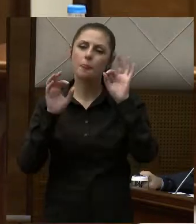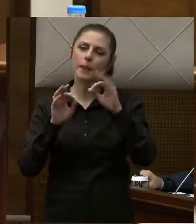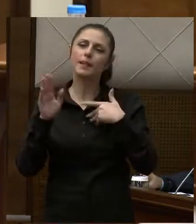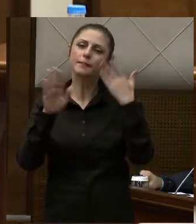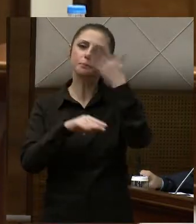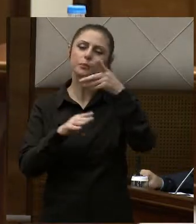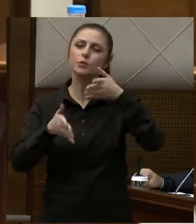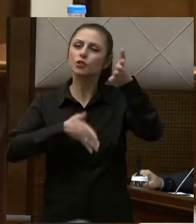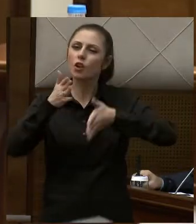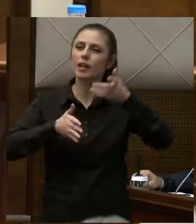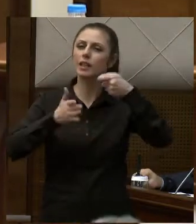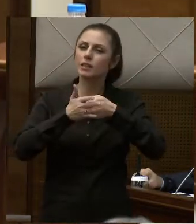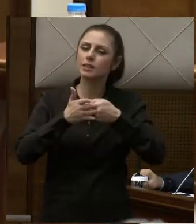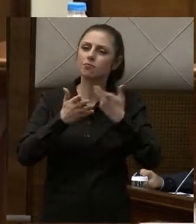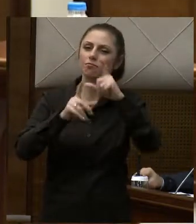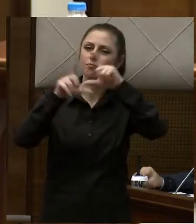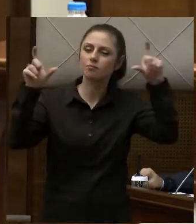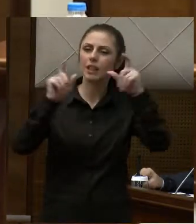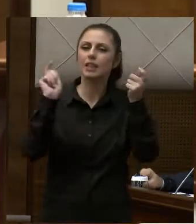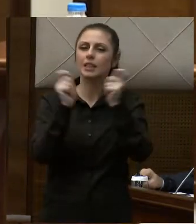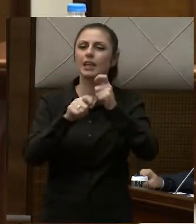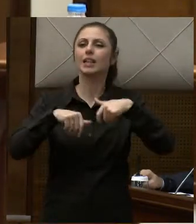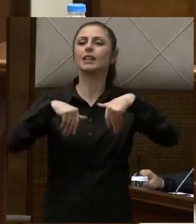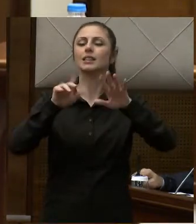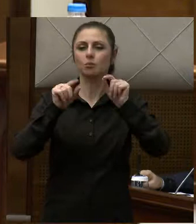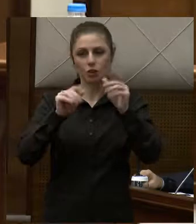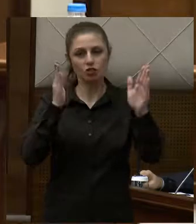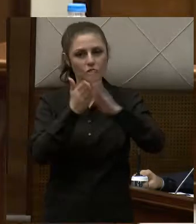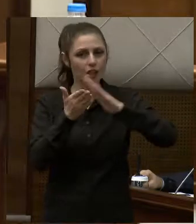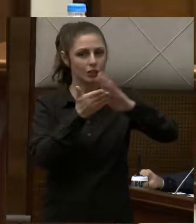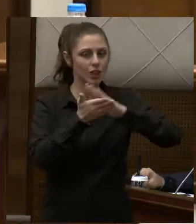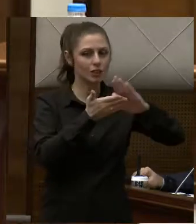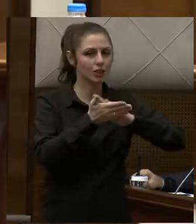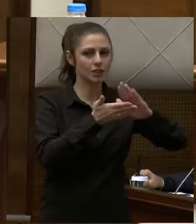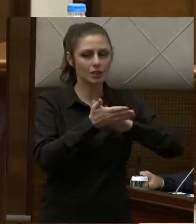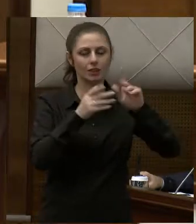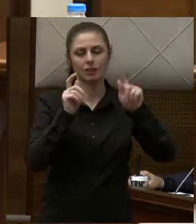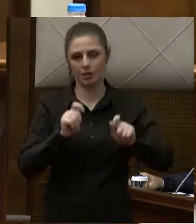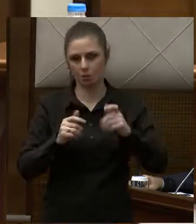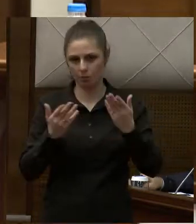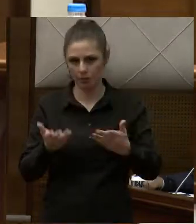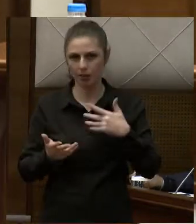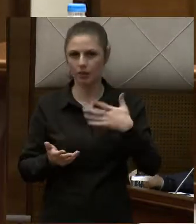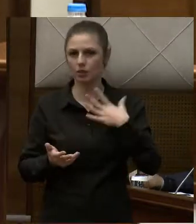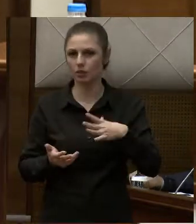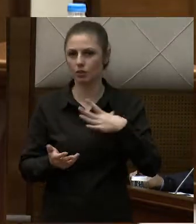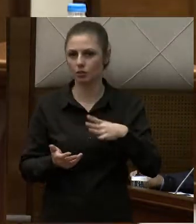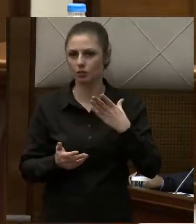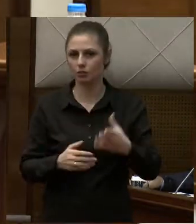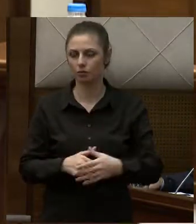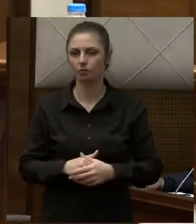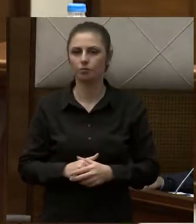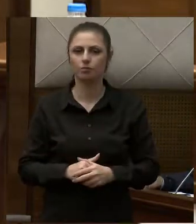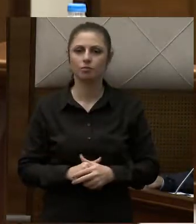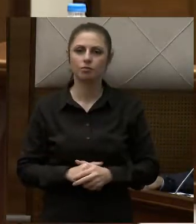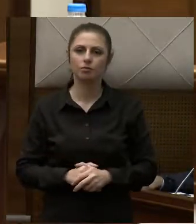dönüp bak arkadaşlar Büyükşehir'de bir sokakların ismini düzelttik. Bu popülist bir siyasettir. Oradan kimseye ekmek çıkmaz.